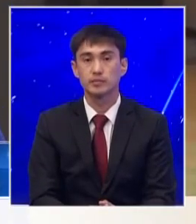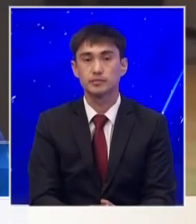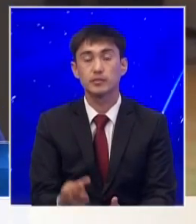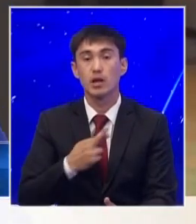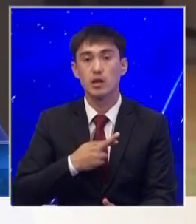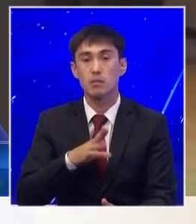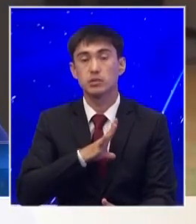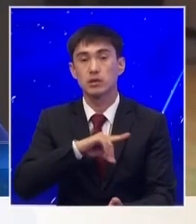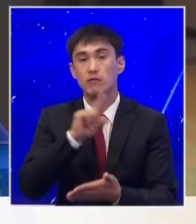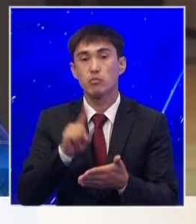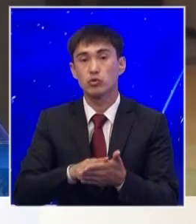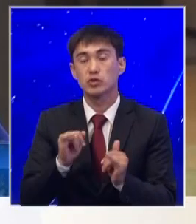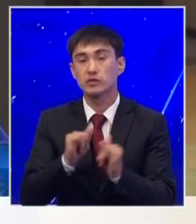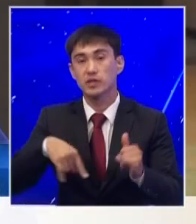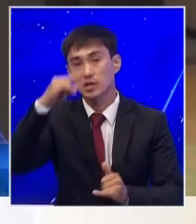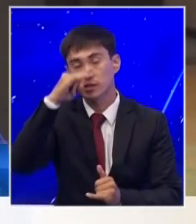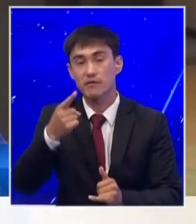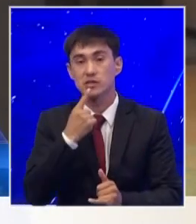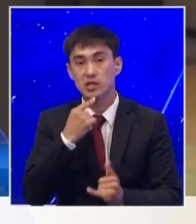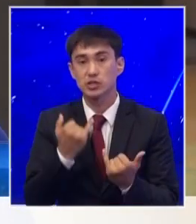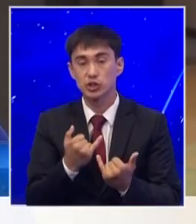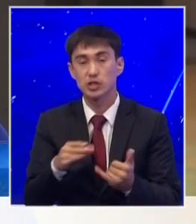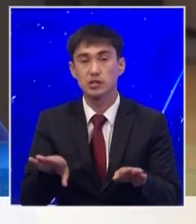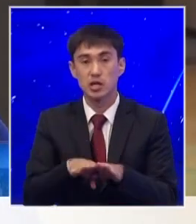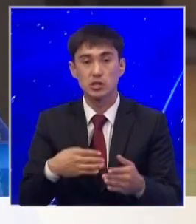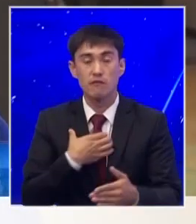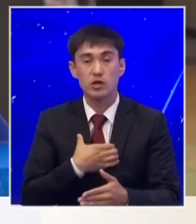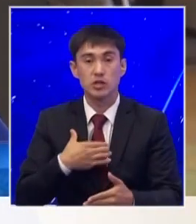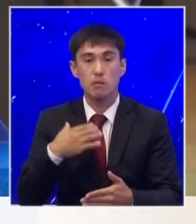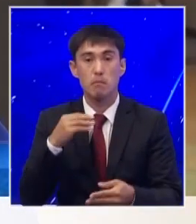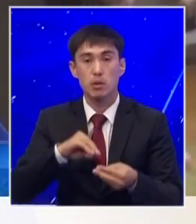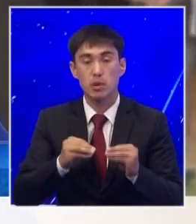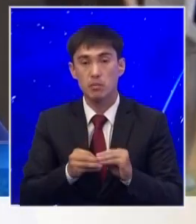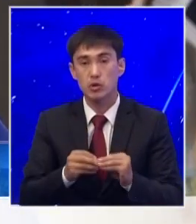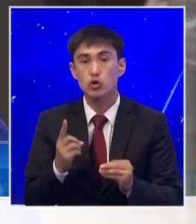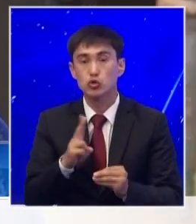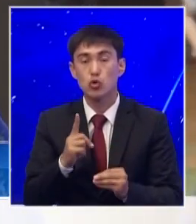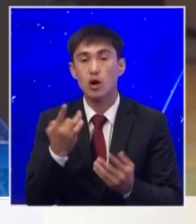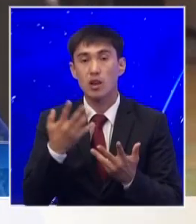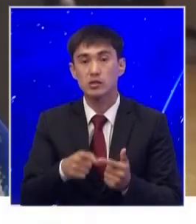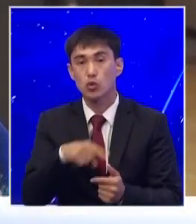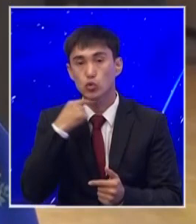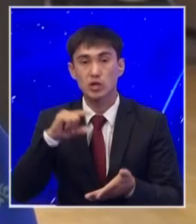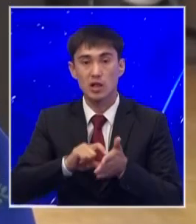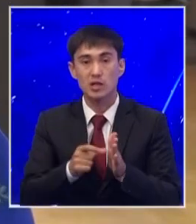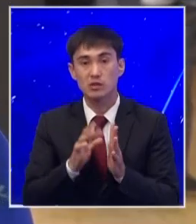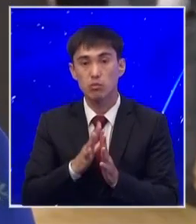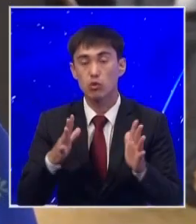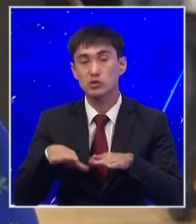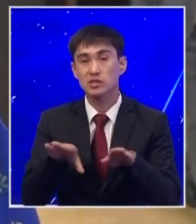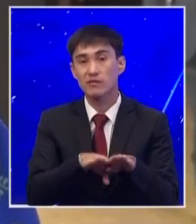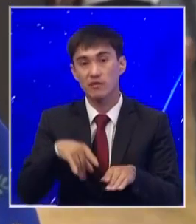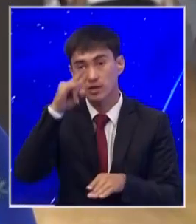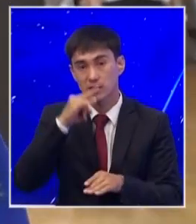Я подняла вопрос развития казахского языка. Сейчас также актуальна проблема, что количество русских классов преобладает по сравнению